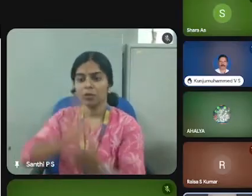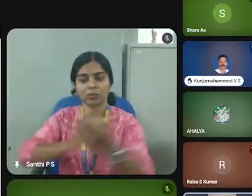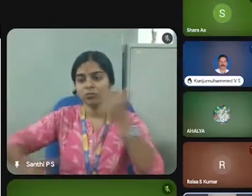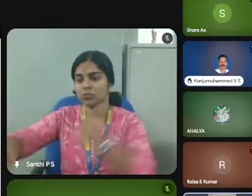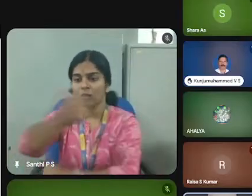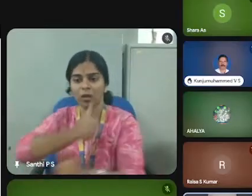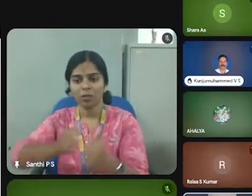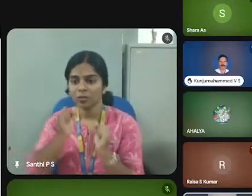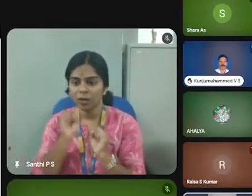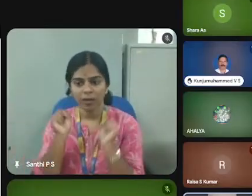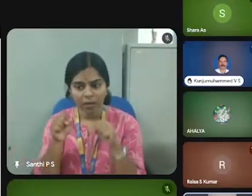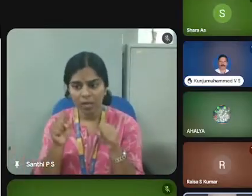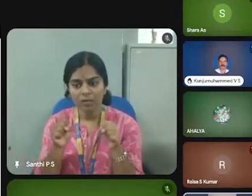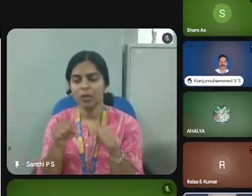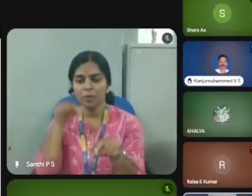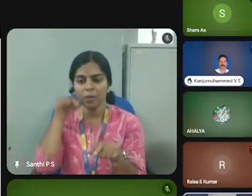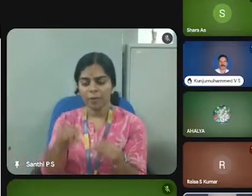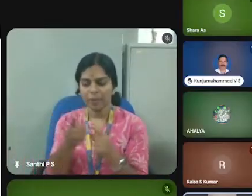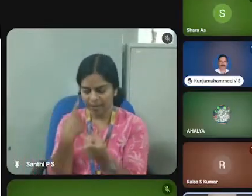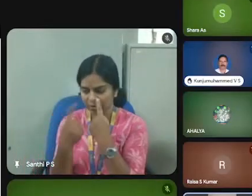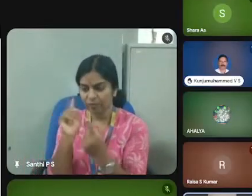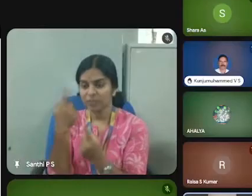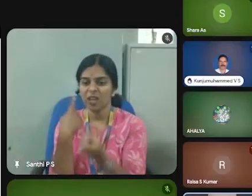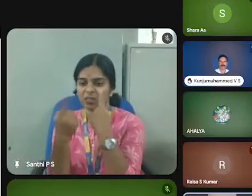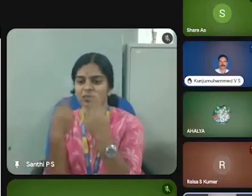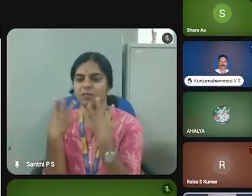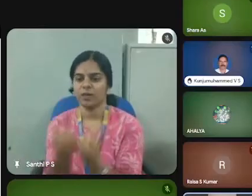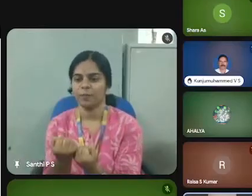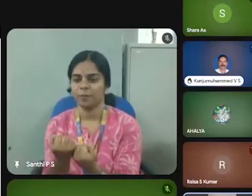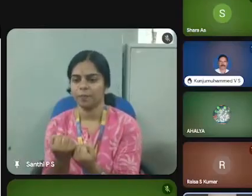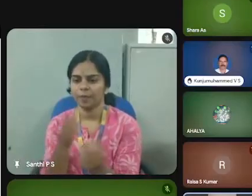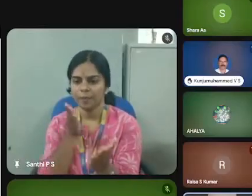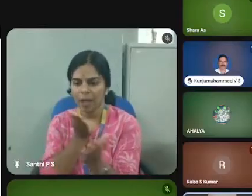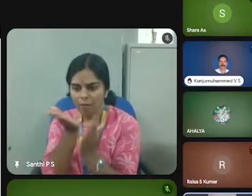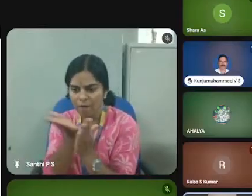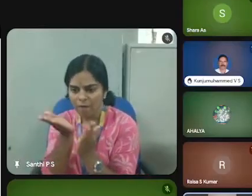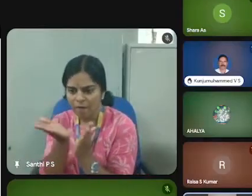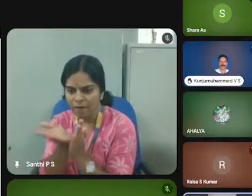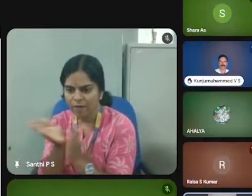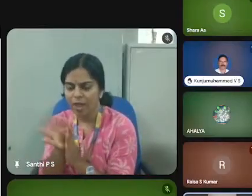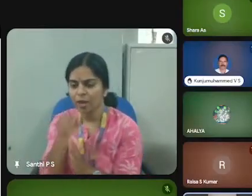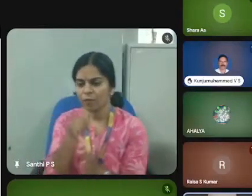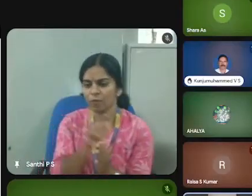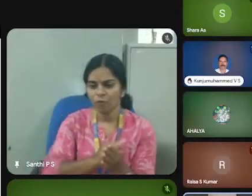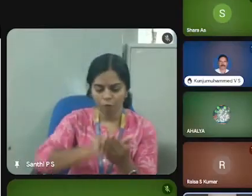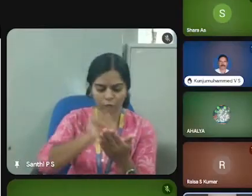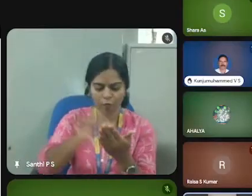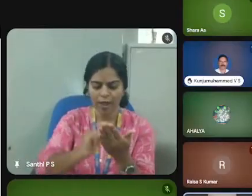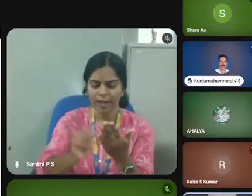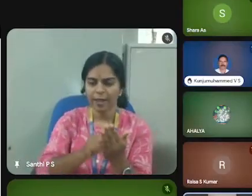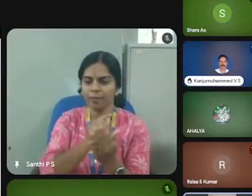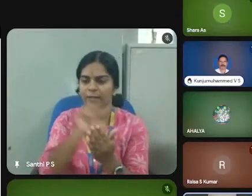ഒരു സംഭവമാണ്. അപ്പൊ നമുക്കൊന്ന് അസസ് ചെയ്ത് നോക്കേണ്ടി വരും. ആ ഒരു പാറ്റേൺ ആയിരിക്കും ചിലപ്പം വായിക്കാനും എഴുതാനും